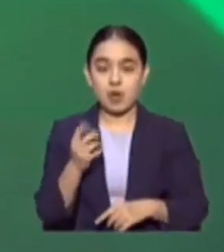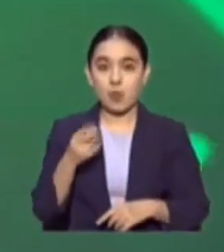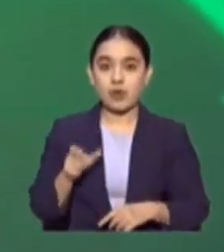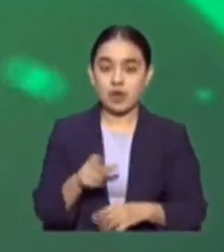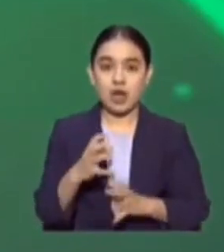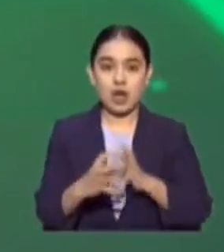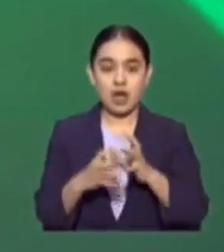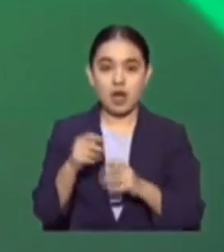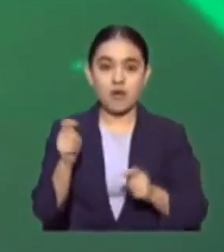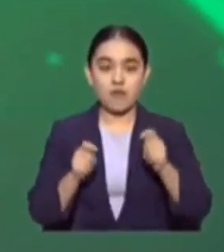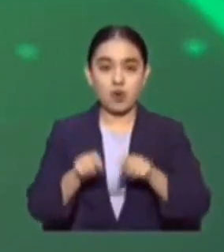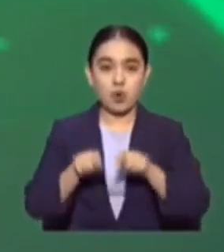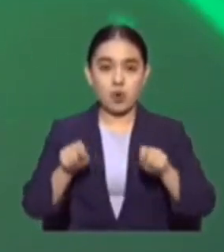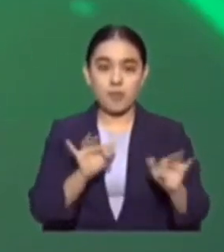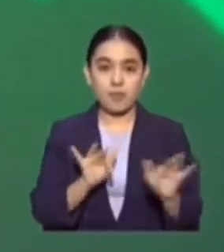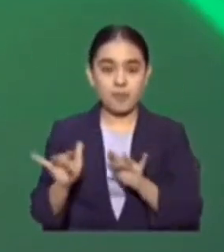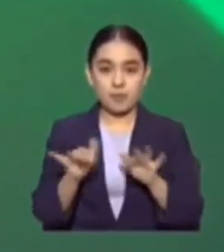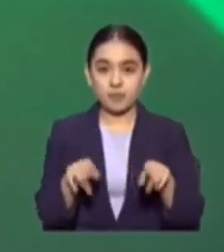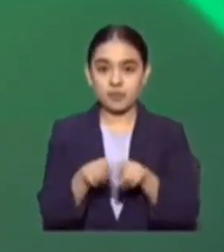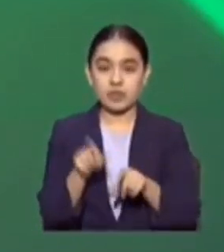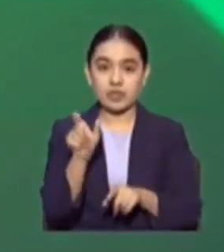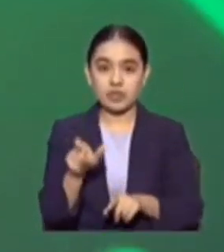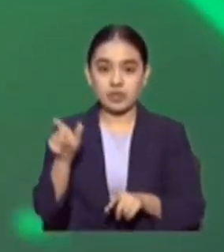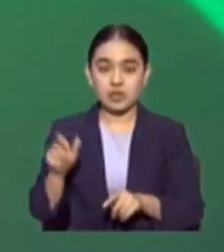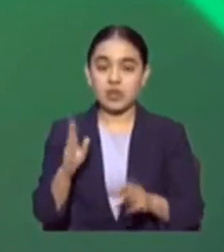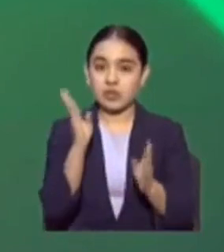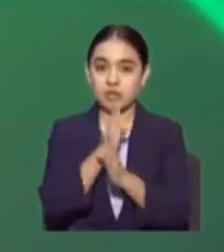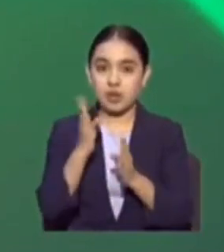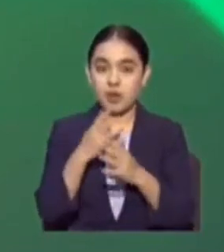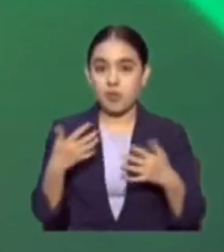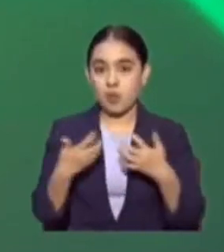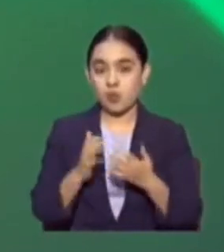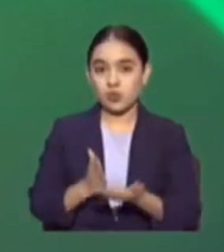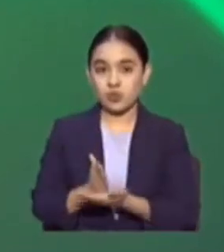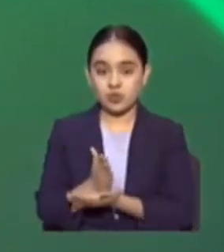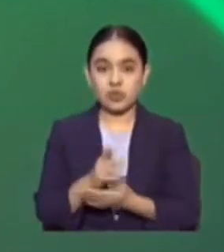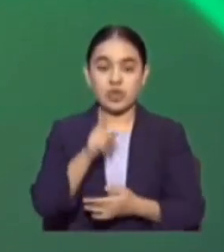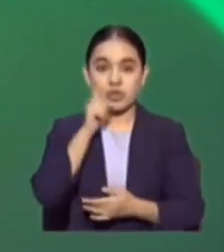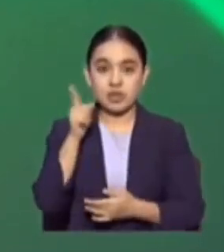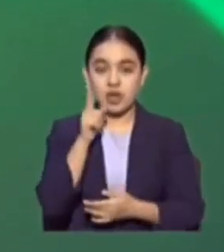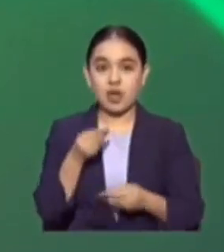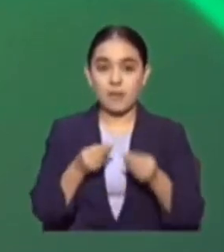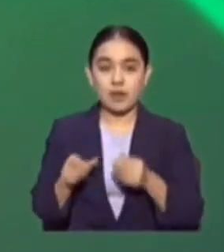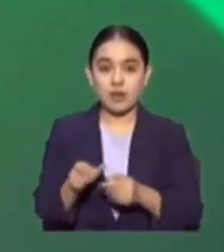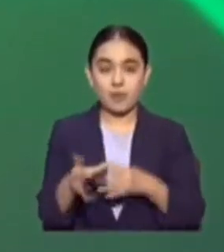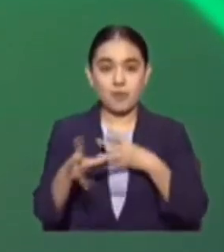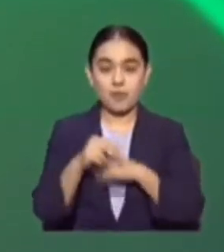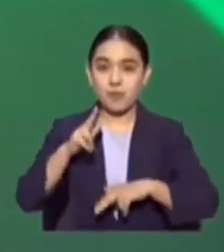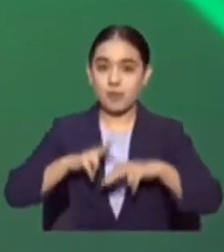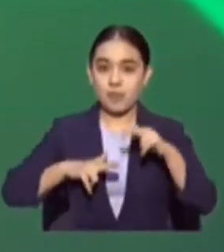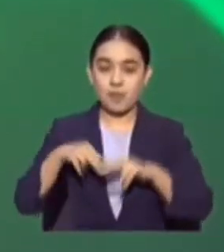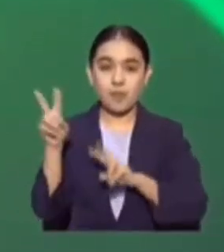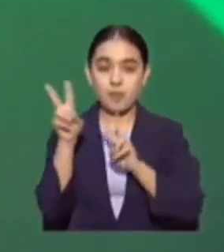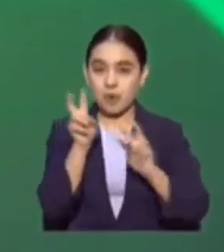yo'l xalqaro forumining ochilish marosimida hamda inson va tabiat uyg'unligi yo'lida yashil ipak yo'lini birgalikda barpo